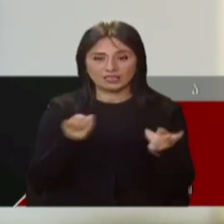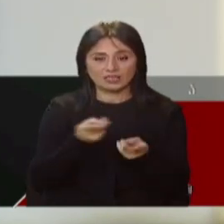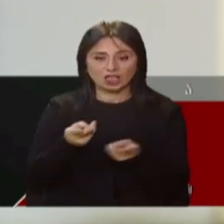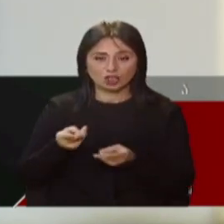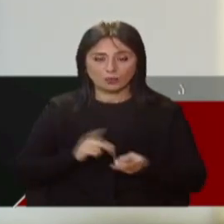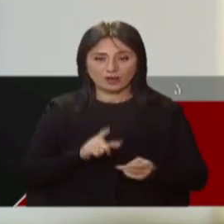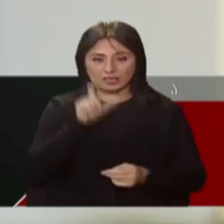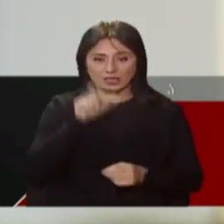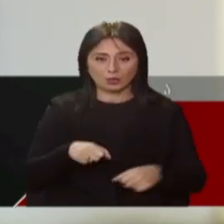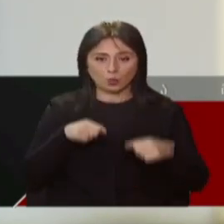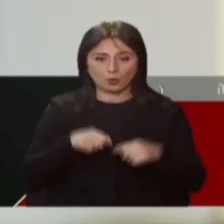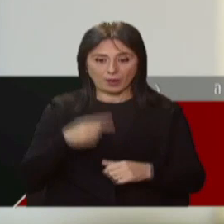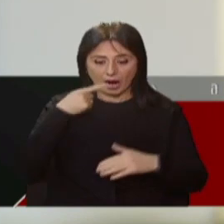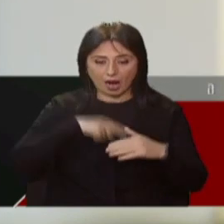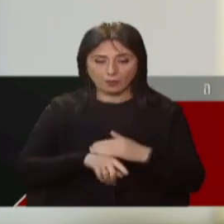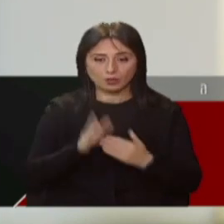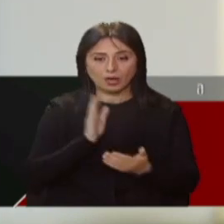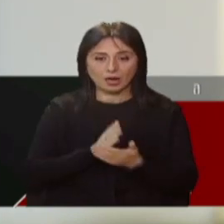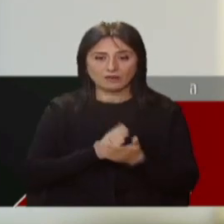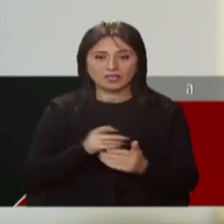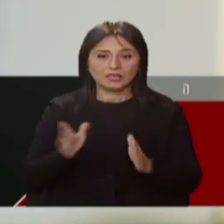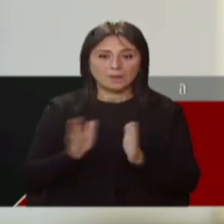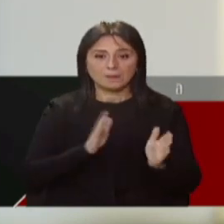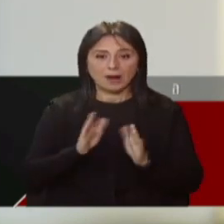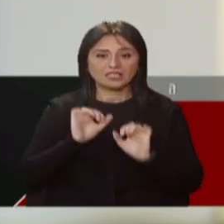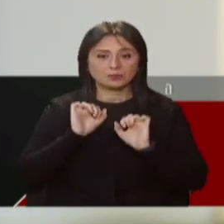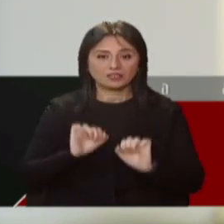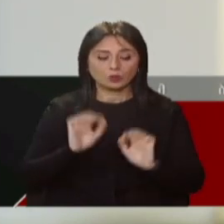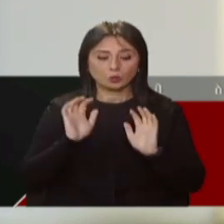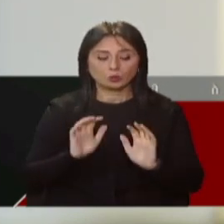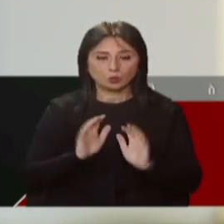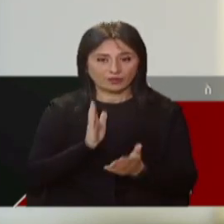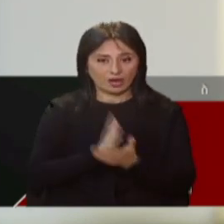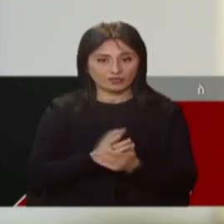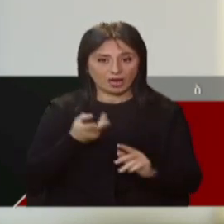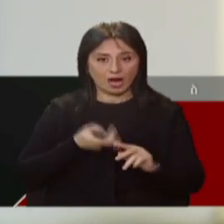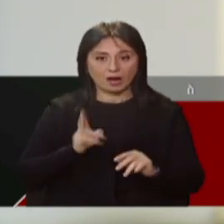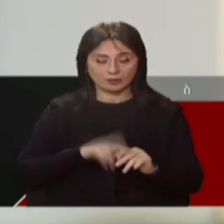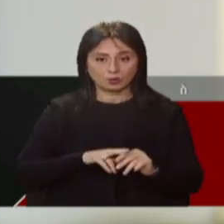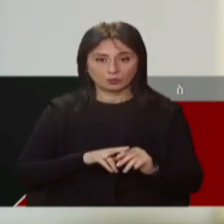sahiroebe birat adame, suplebis, da, gaum din arearis, maximalul ratatul de uzurul copili aris. Amitom,